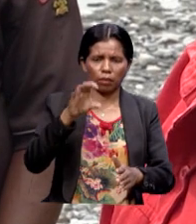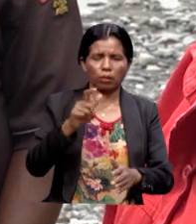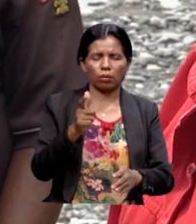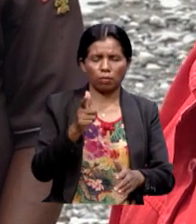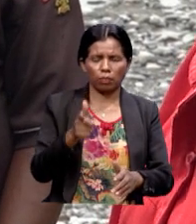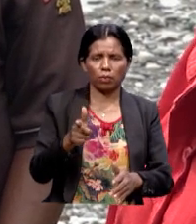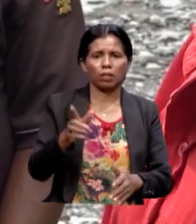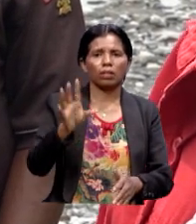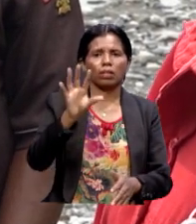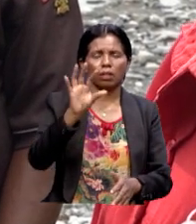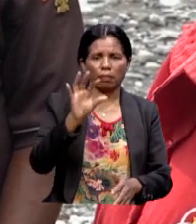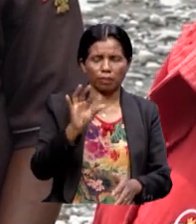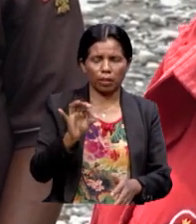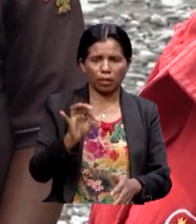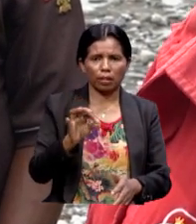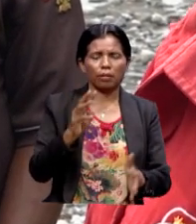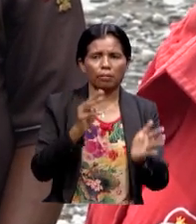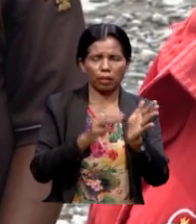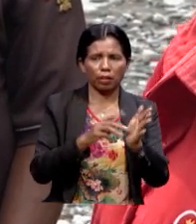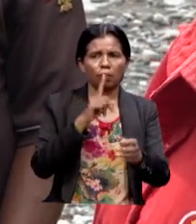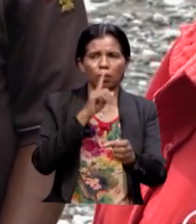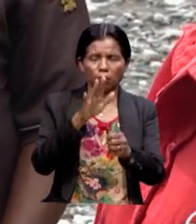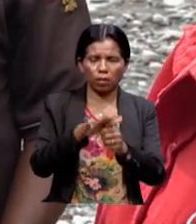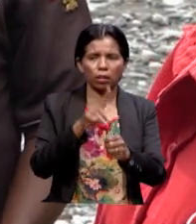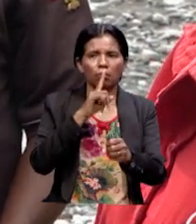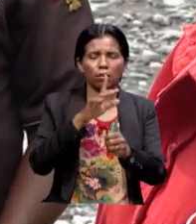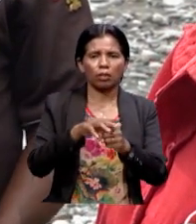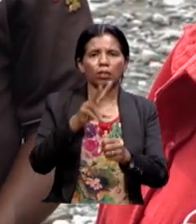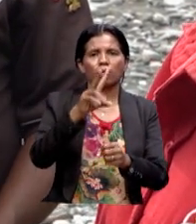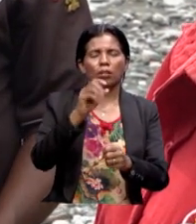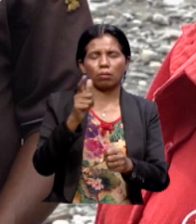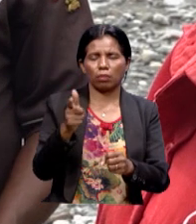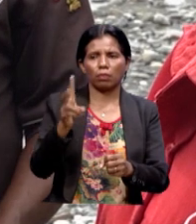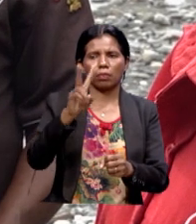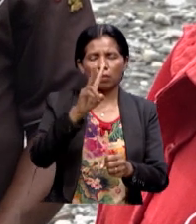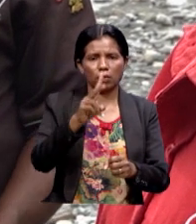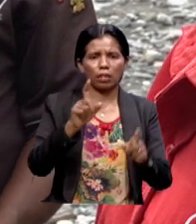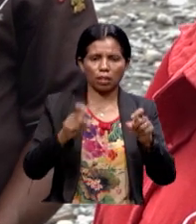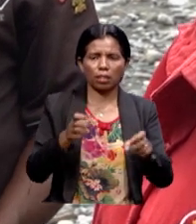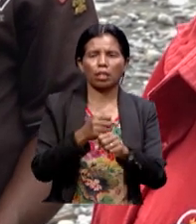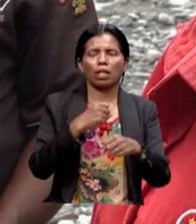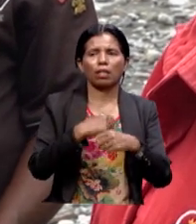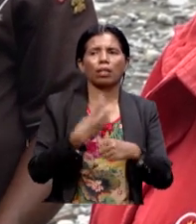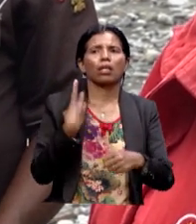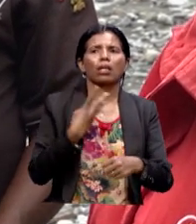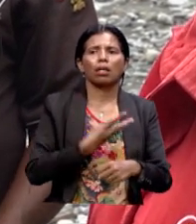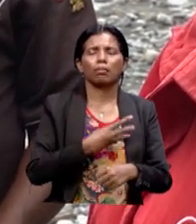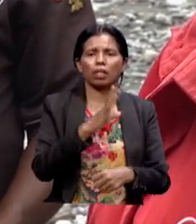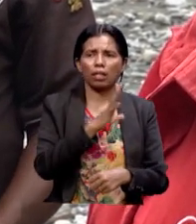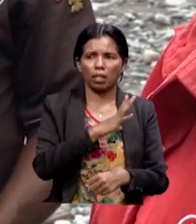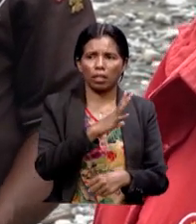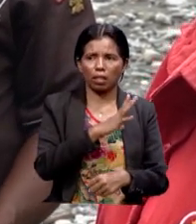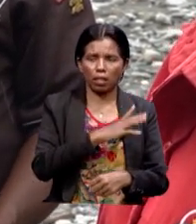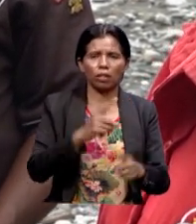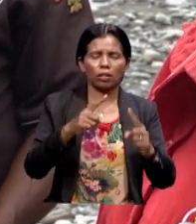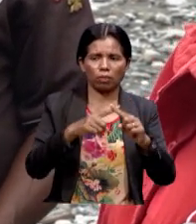629 meter. Dai me permite hela do 2002 ne sirateng halao. Mai be ami hein ate